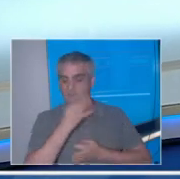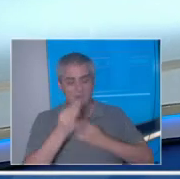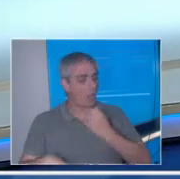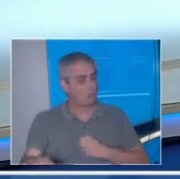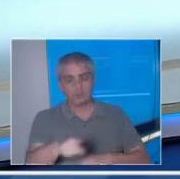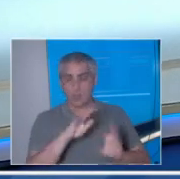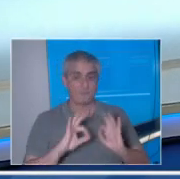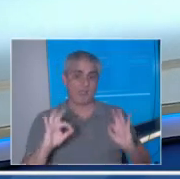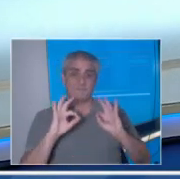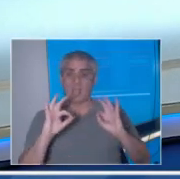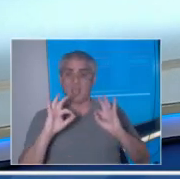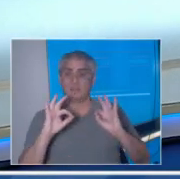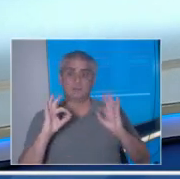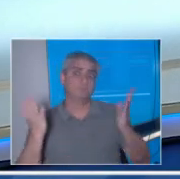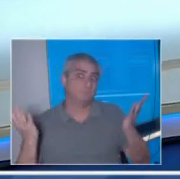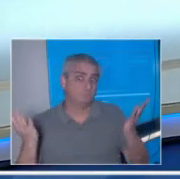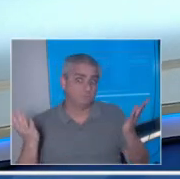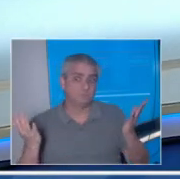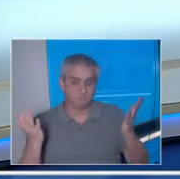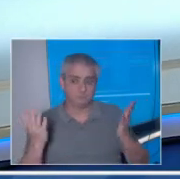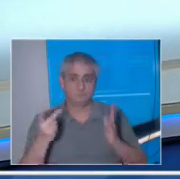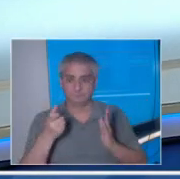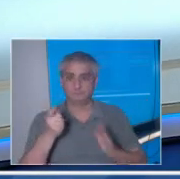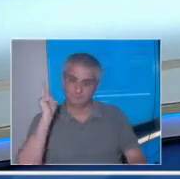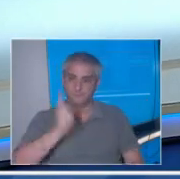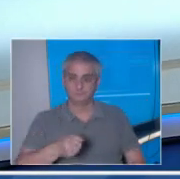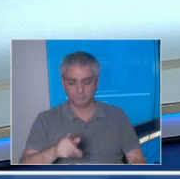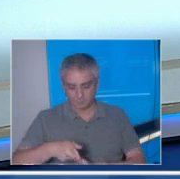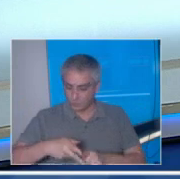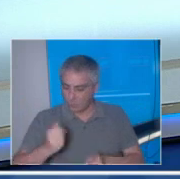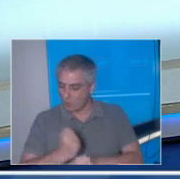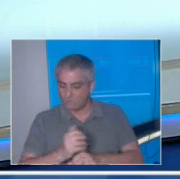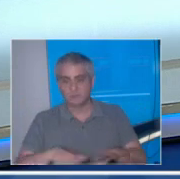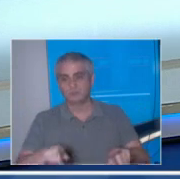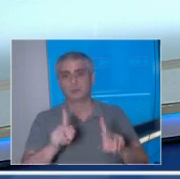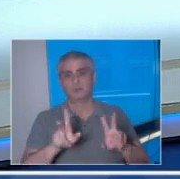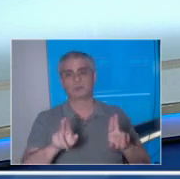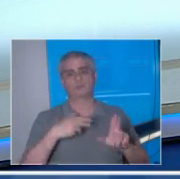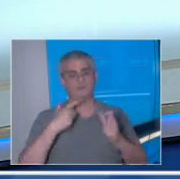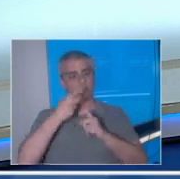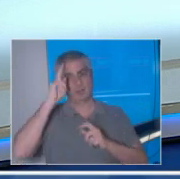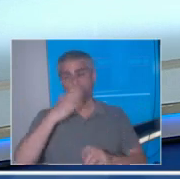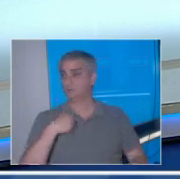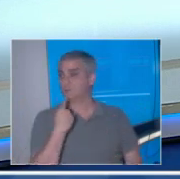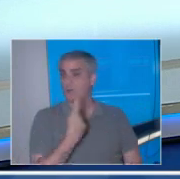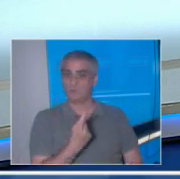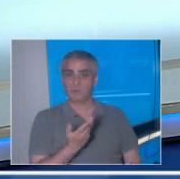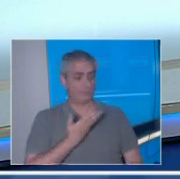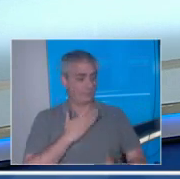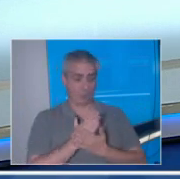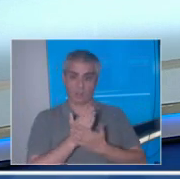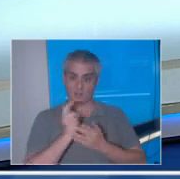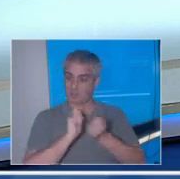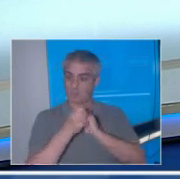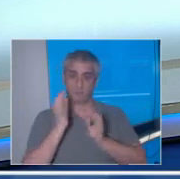שואלים את, את החברים ומורידים עליהם. את המוסכניקים ממש בשטח. אז ככה אנחנו בסיעת הליכוד, רוצה לומר, קיבלו החלטה על